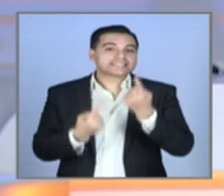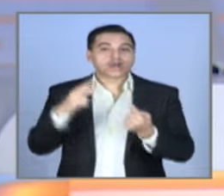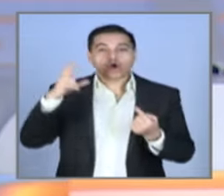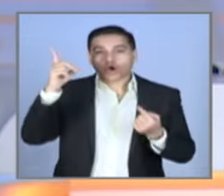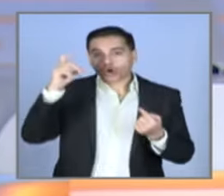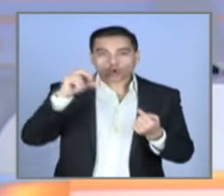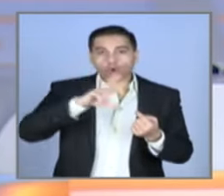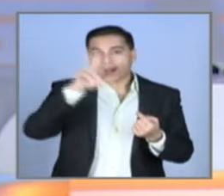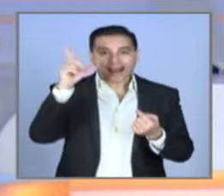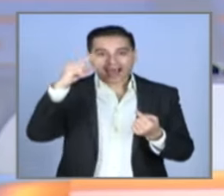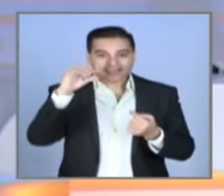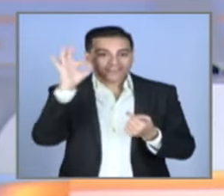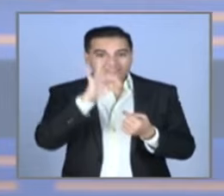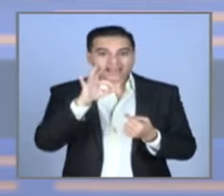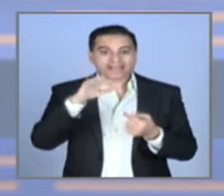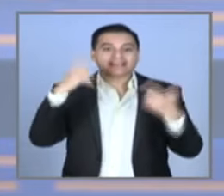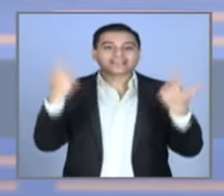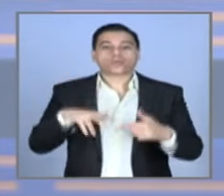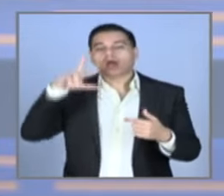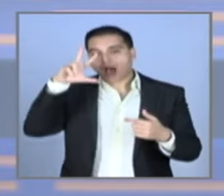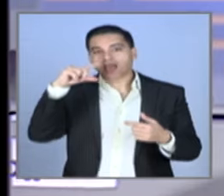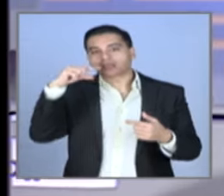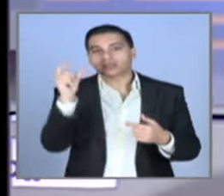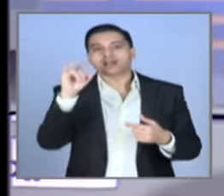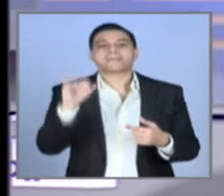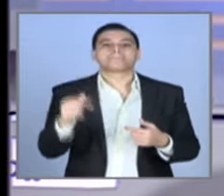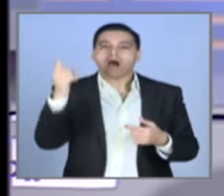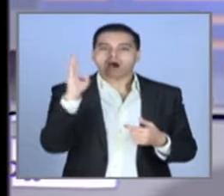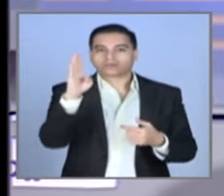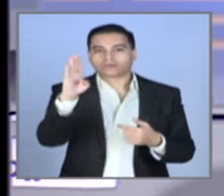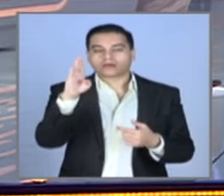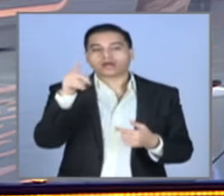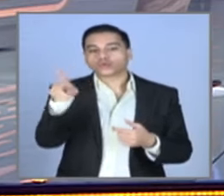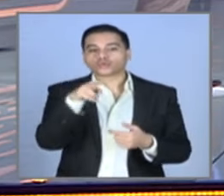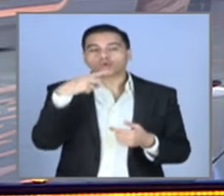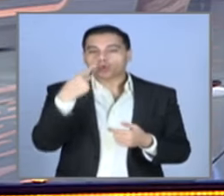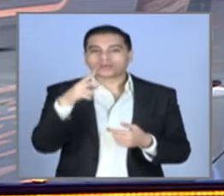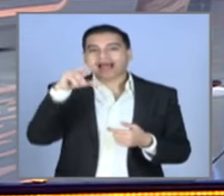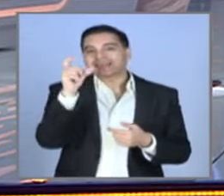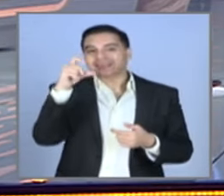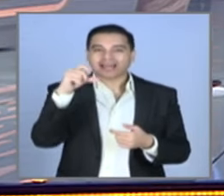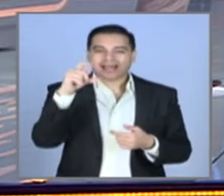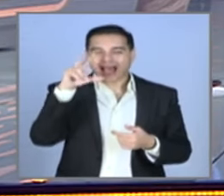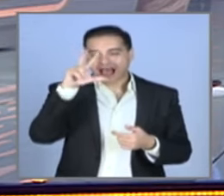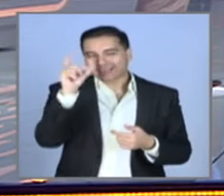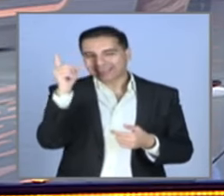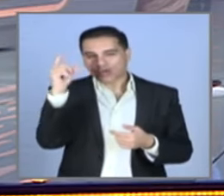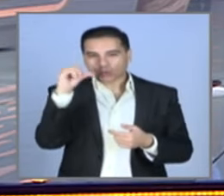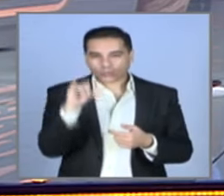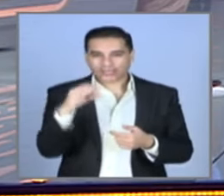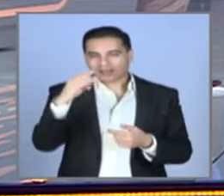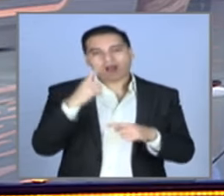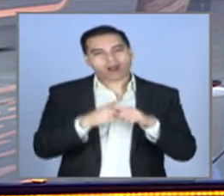لولاند؟ الدنمارك. انتوا الاثنين قلتوا النرويج. سؤال 7، من هو قائد